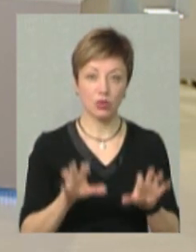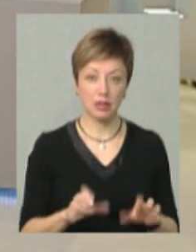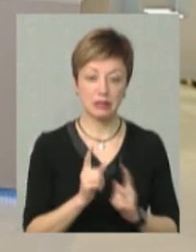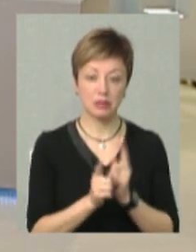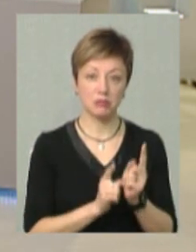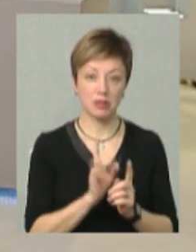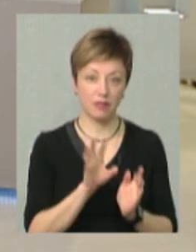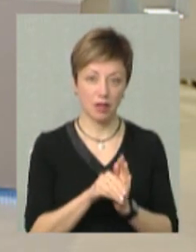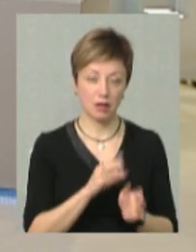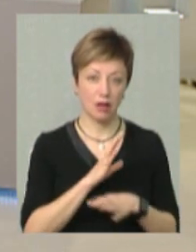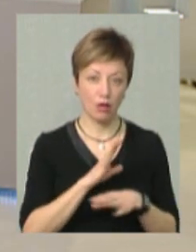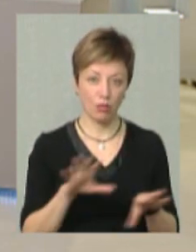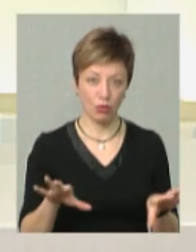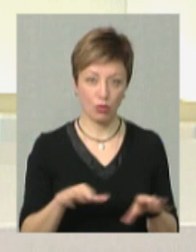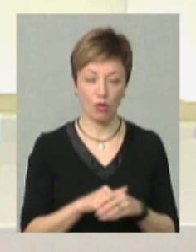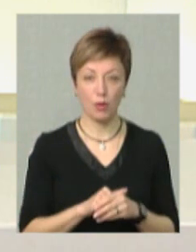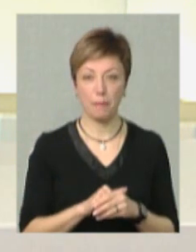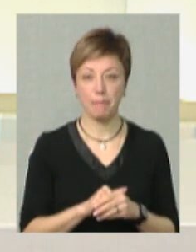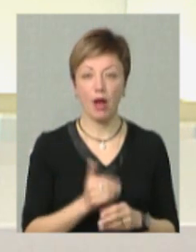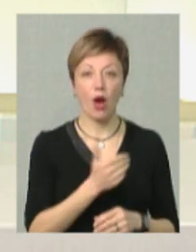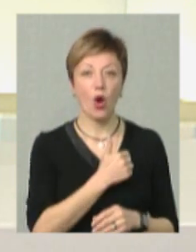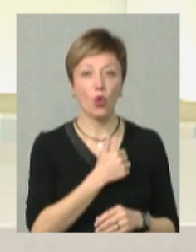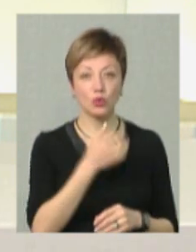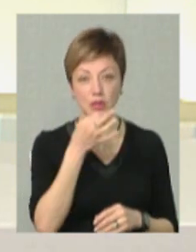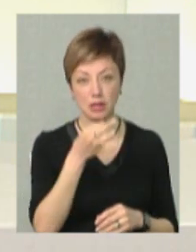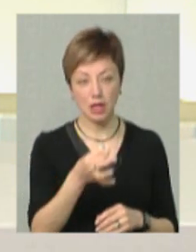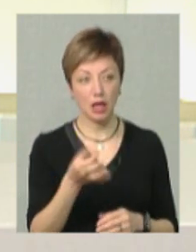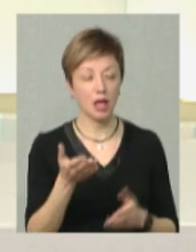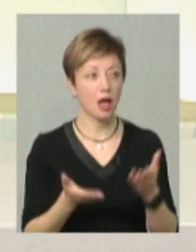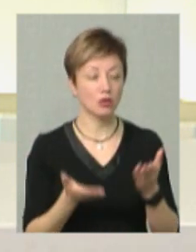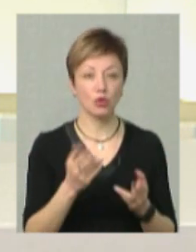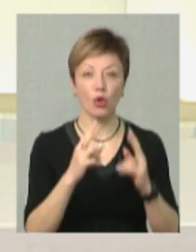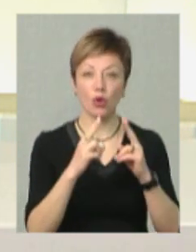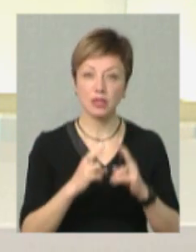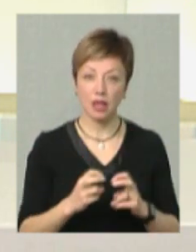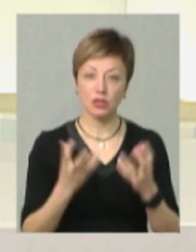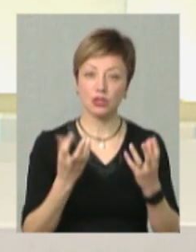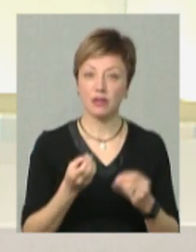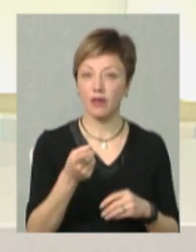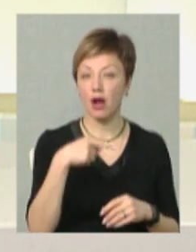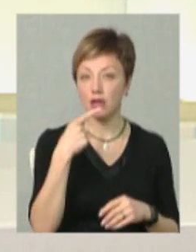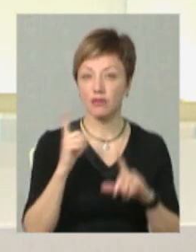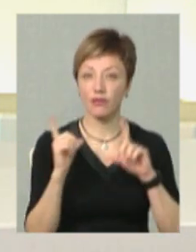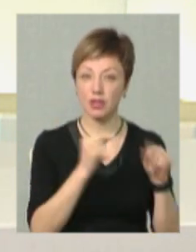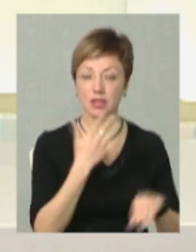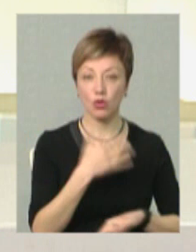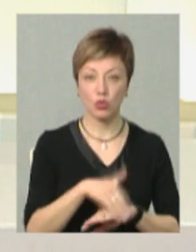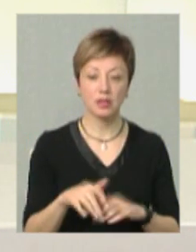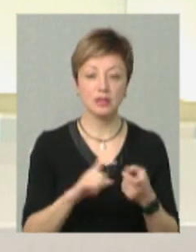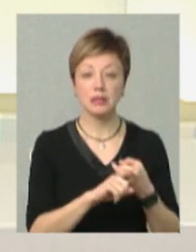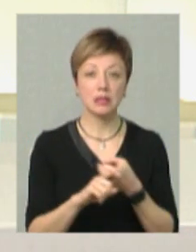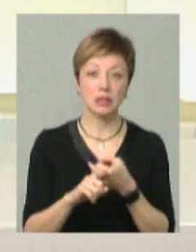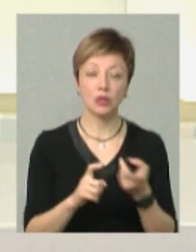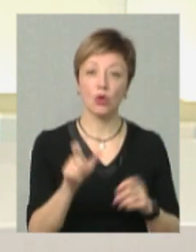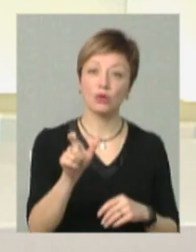змін внесено не було. Хочу сказати, що якщо розглянути ще, от ви кажете, виїхали за кордон, залежить від